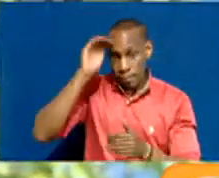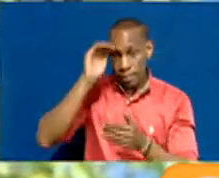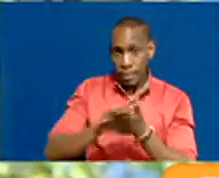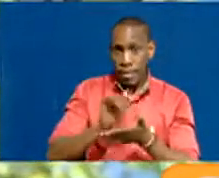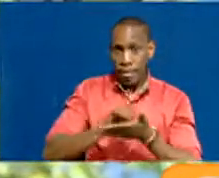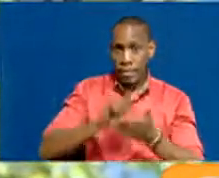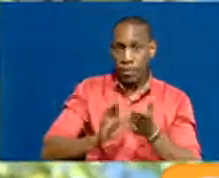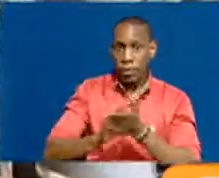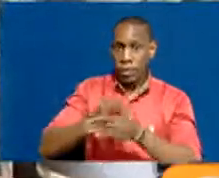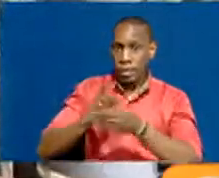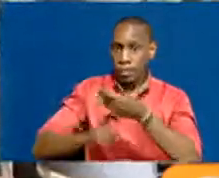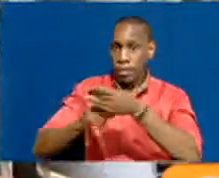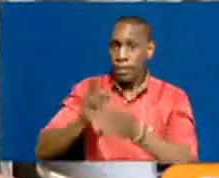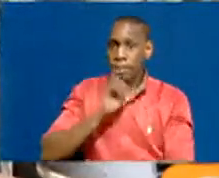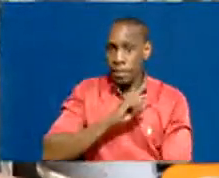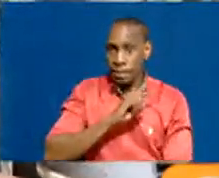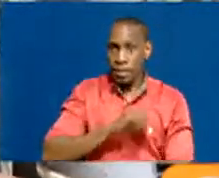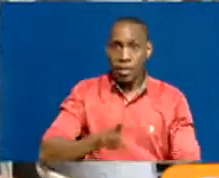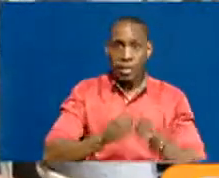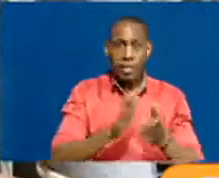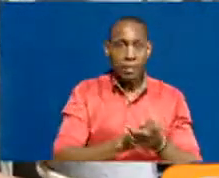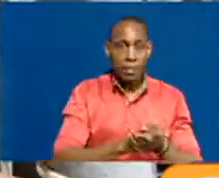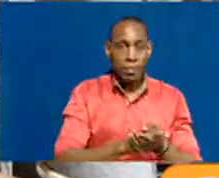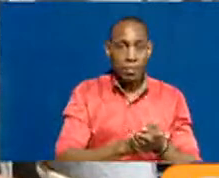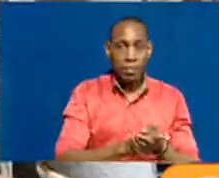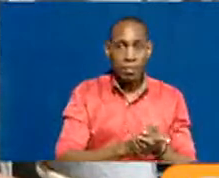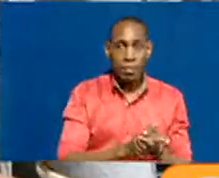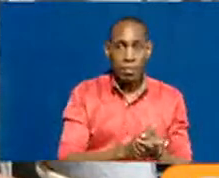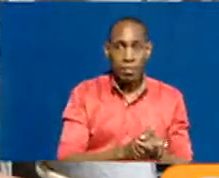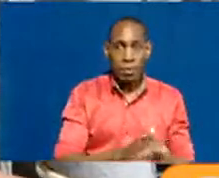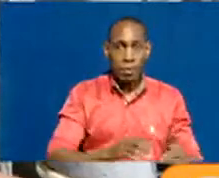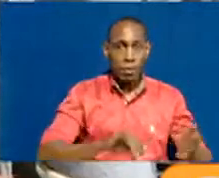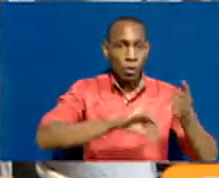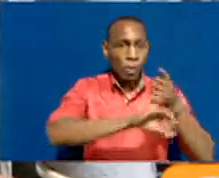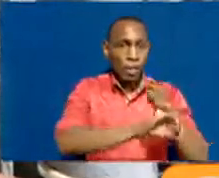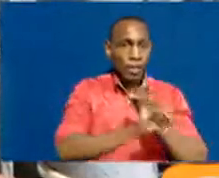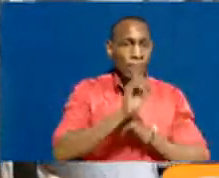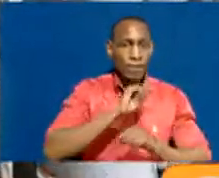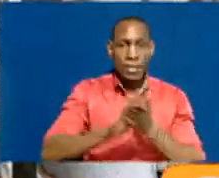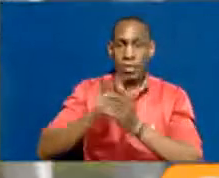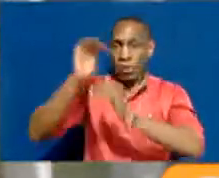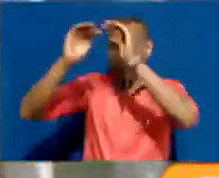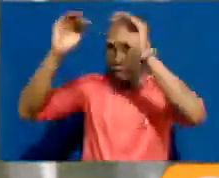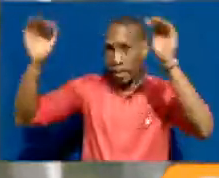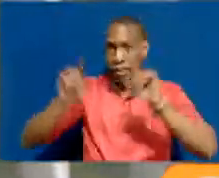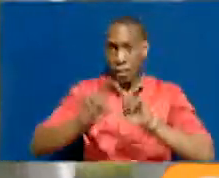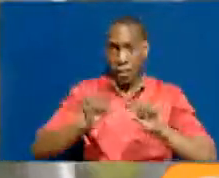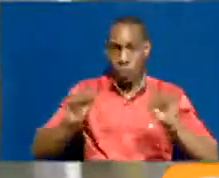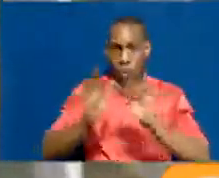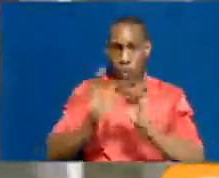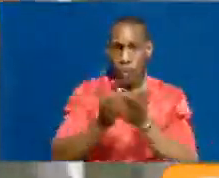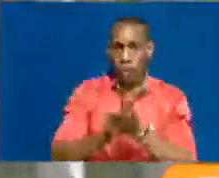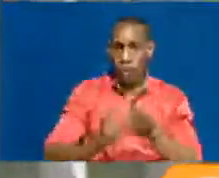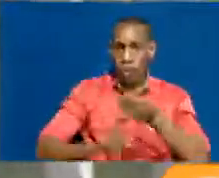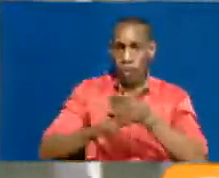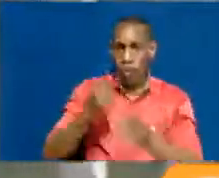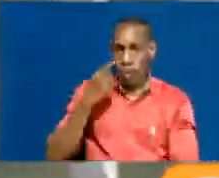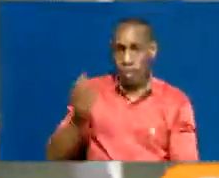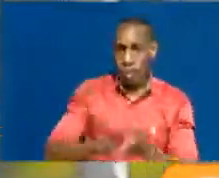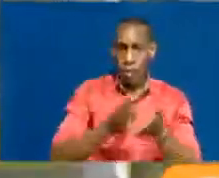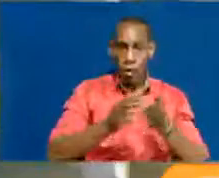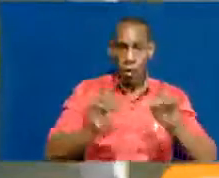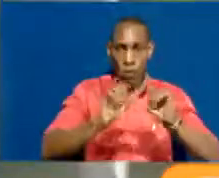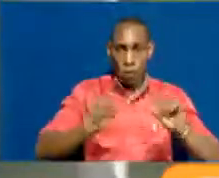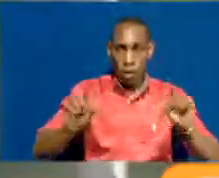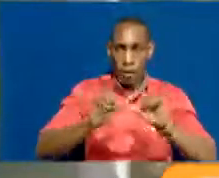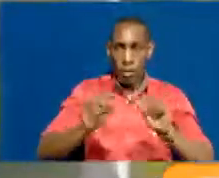kwamba ukishafunga hapa ni kama vile umefunga pingu za maisha mbinguni vile Biblia inasema. Kufuli hili lenye maandishi ndilo